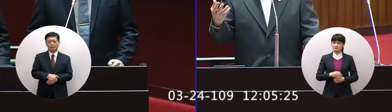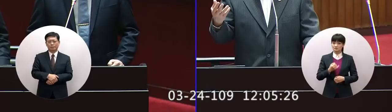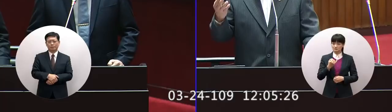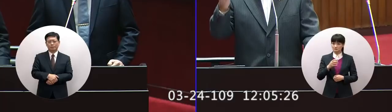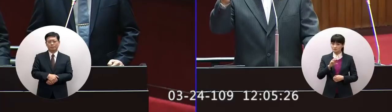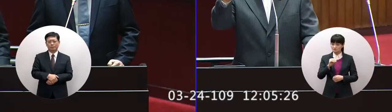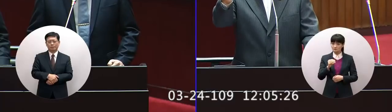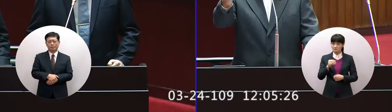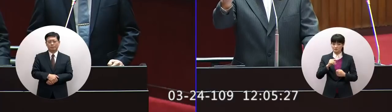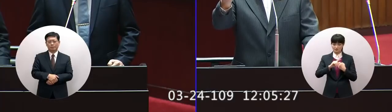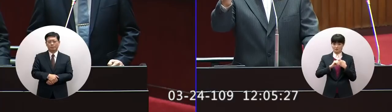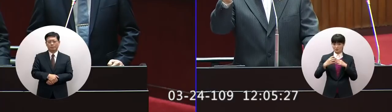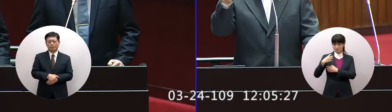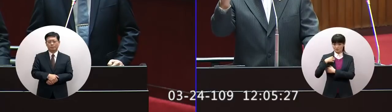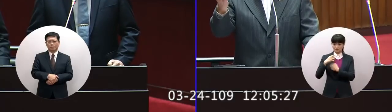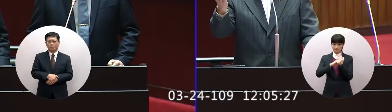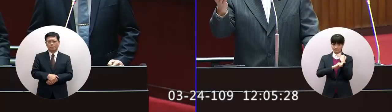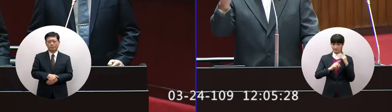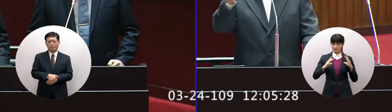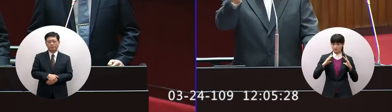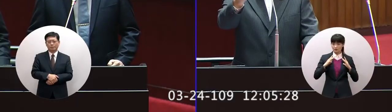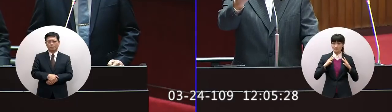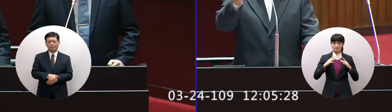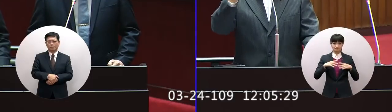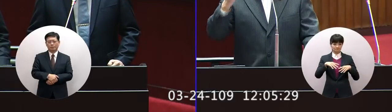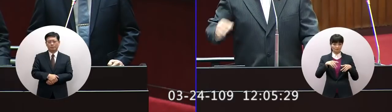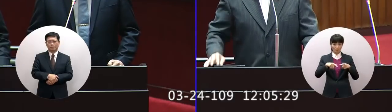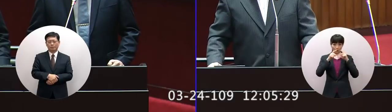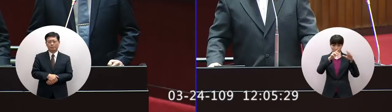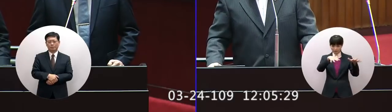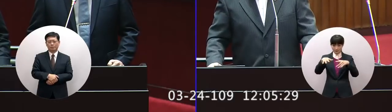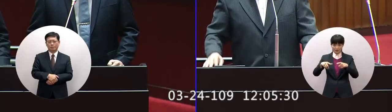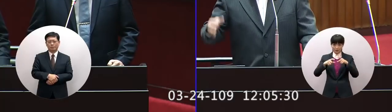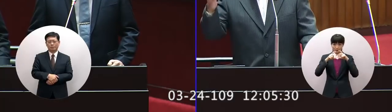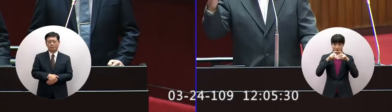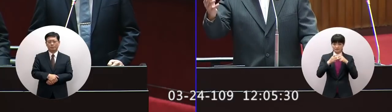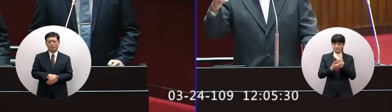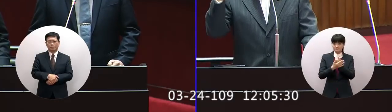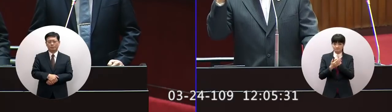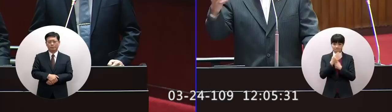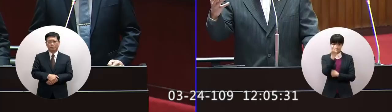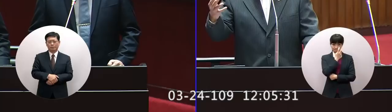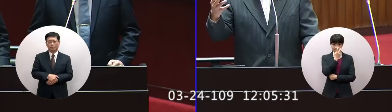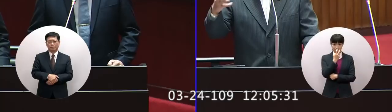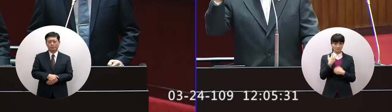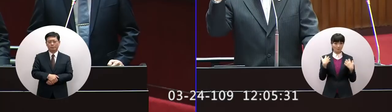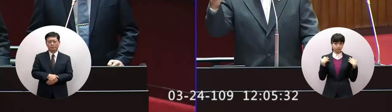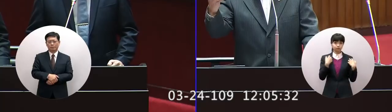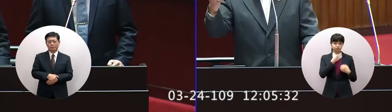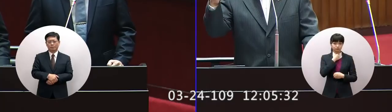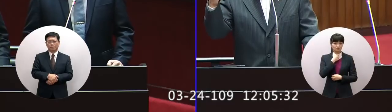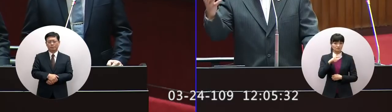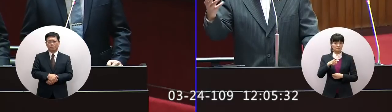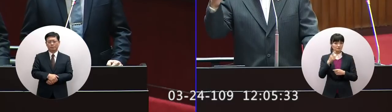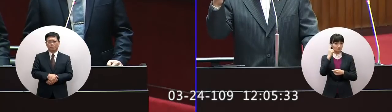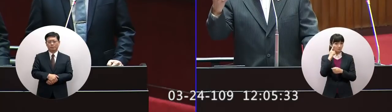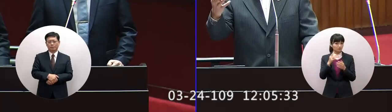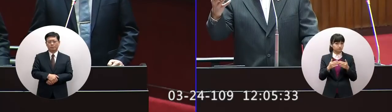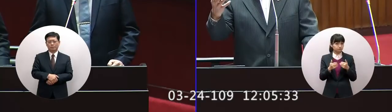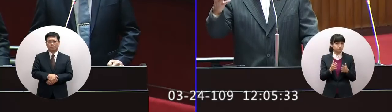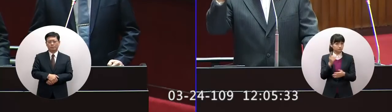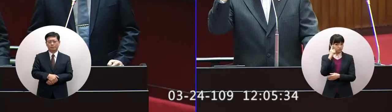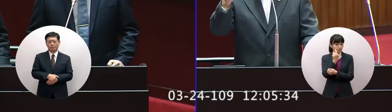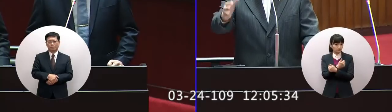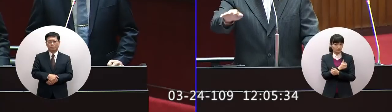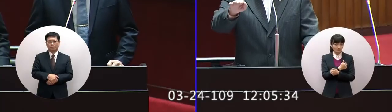些经验？这个请国防部思考，因为刚才院长讲的很实际，要不要考虑去研议恢复